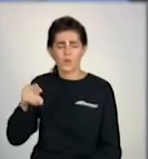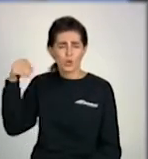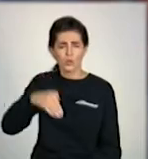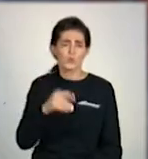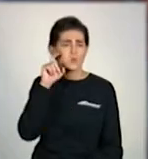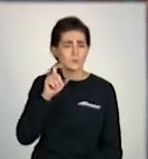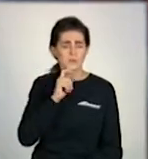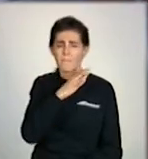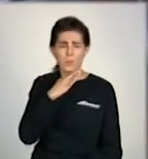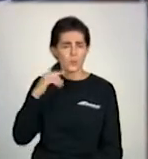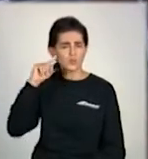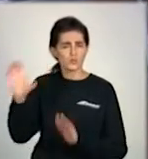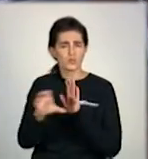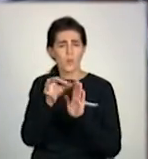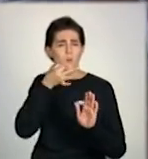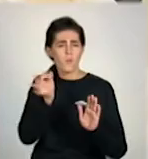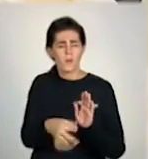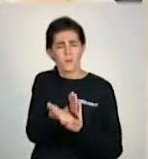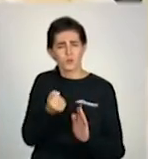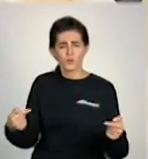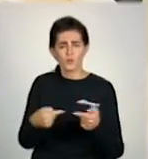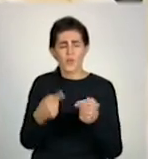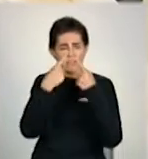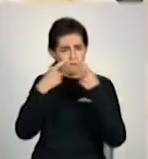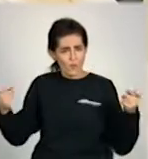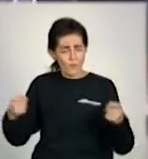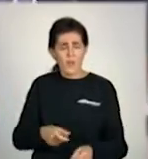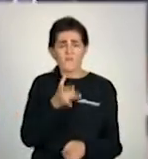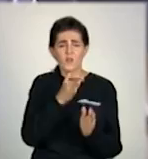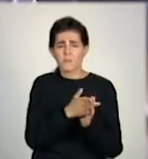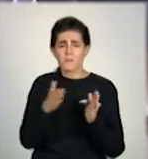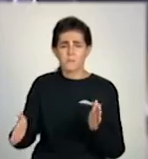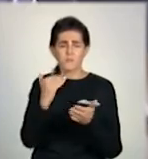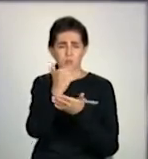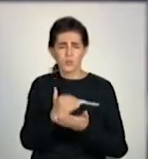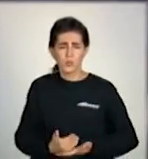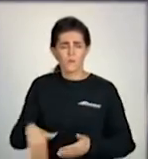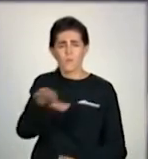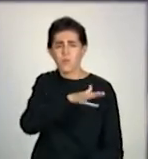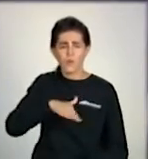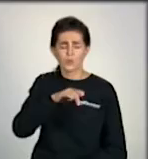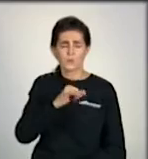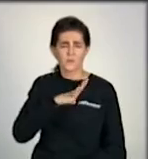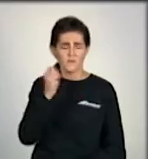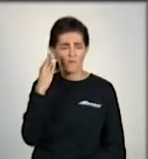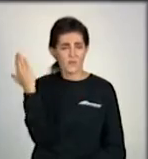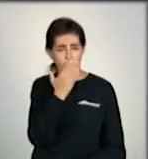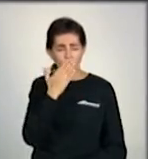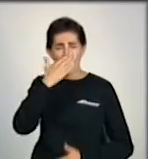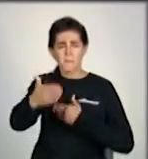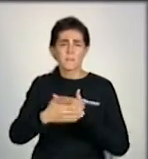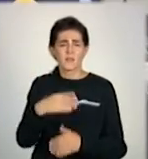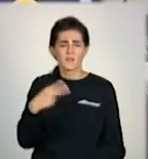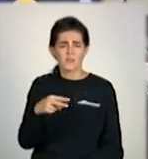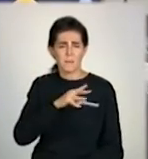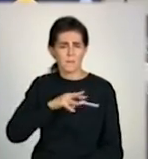дослухаються до фахівців та отримують достовірну інформацію. За час роботи проєкту на діджитал-майданчиках обсяги сягнули близько